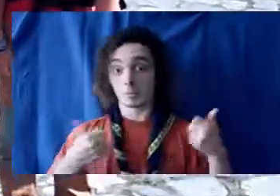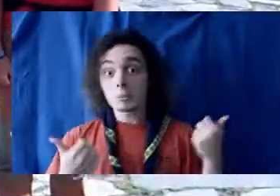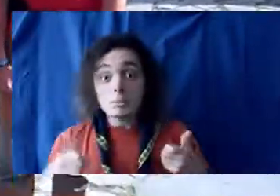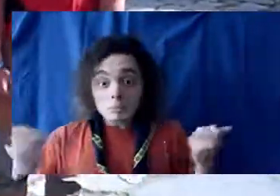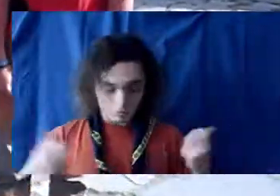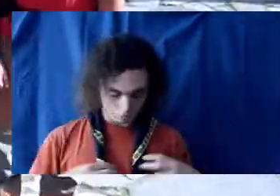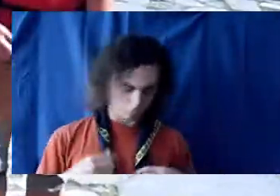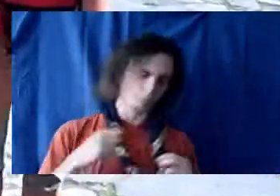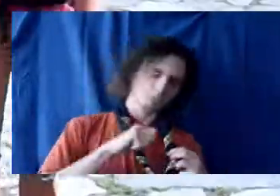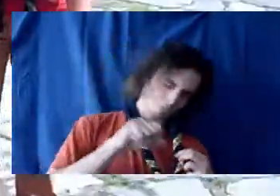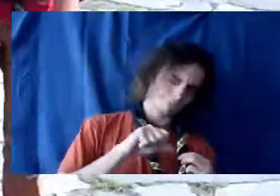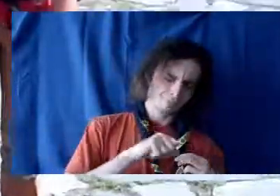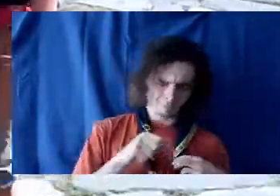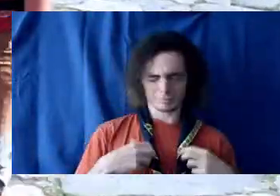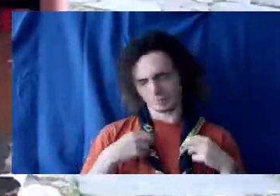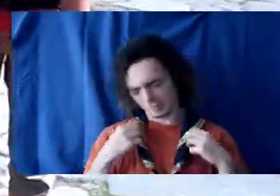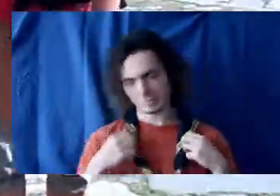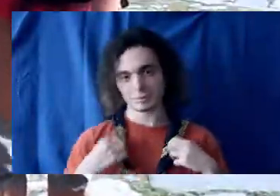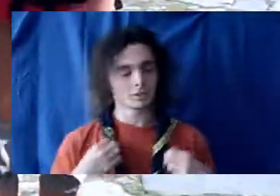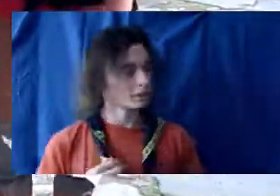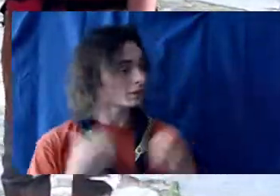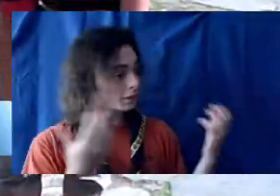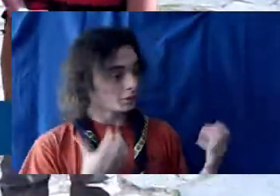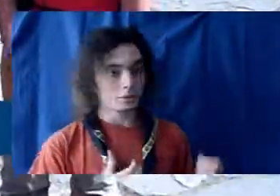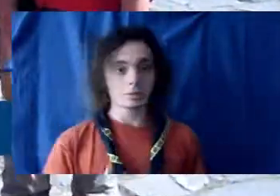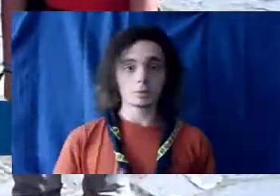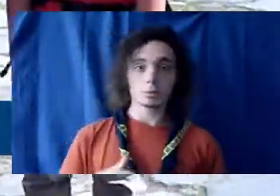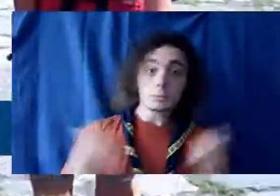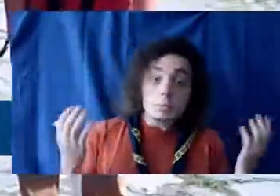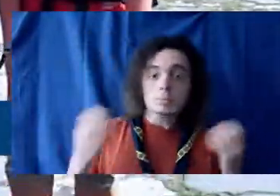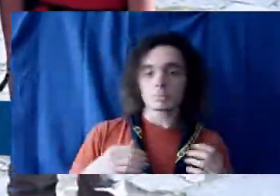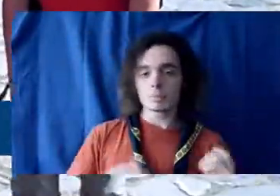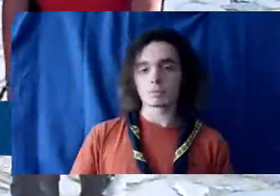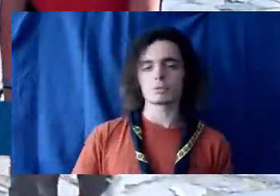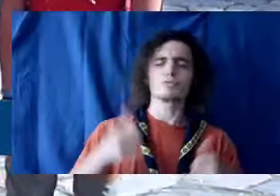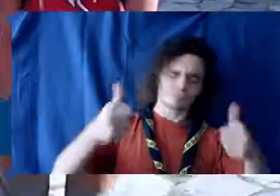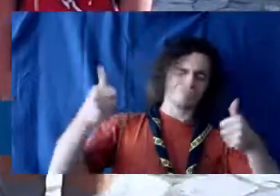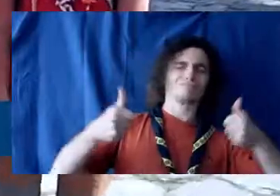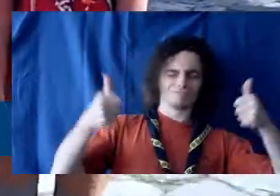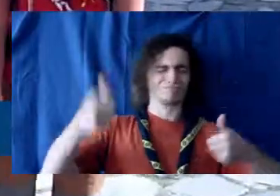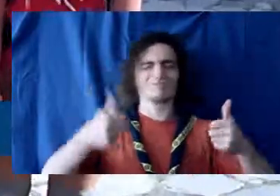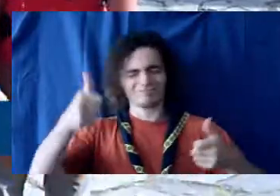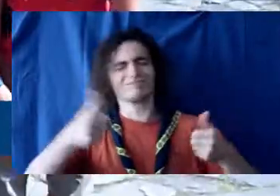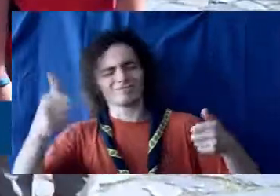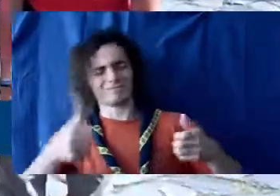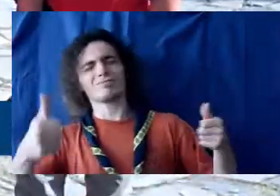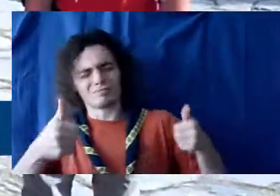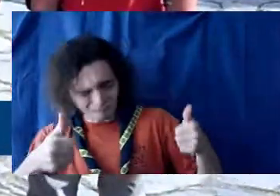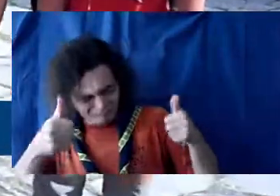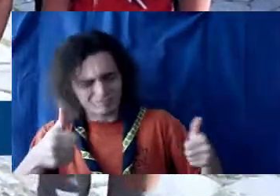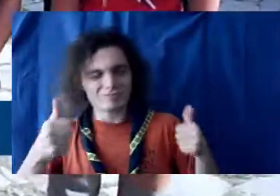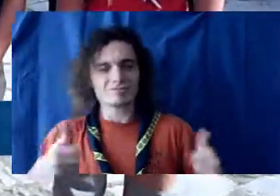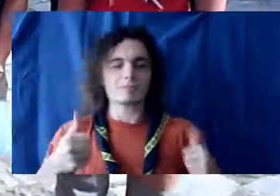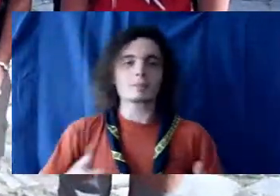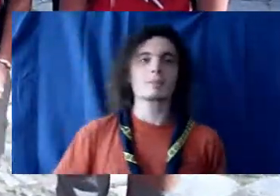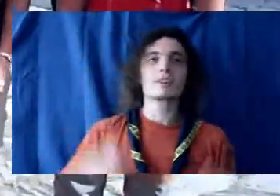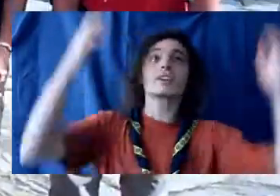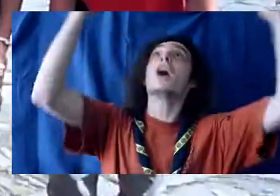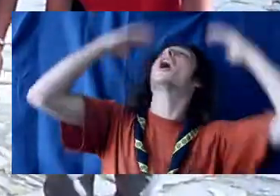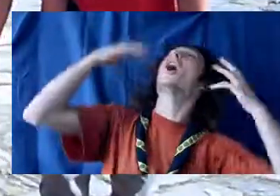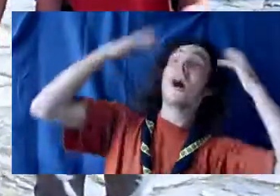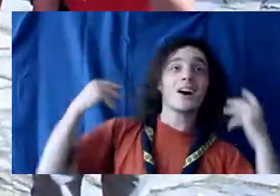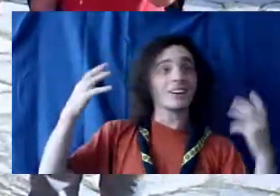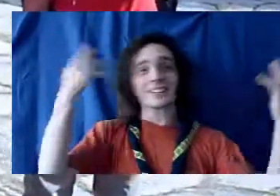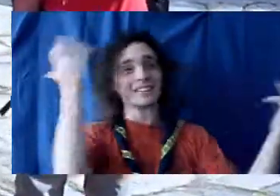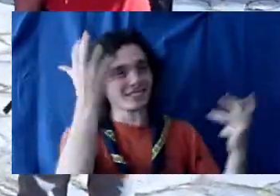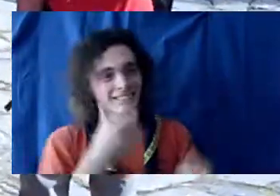i s tímto skautským šátkem, takže jak se vám ten trip líbil? Super, výborný, super to bylo. Výborný. Včera jsme teda trošku